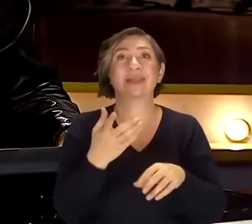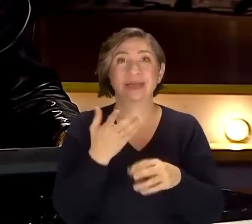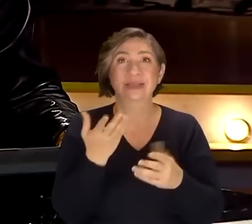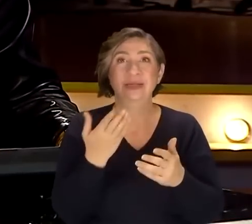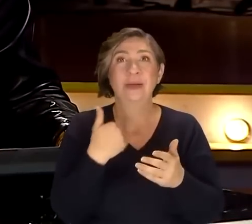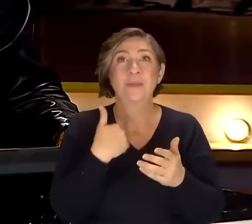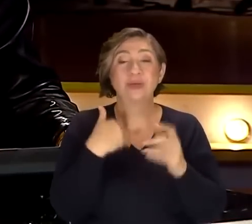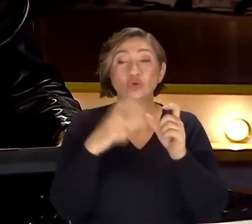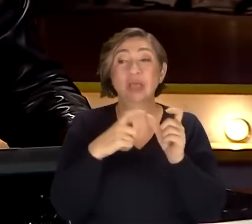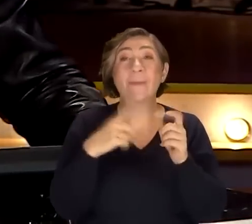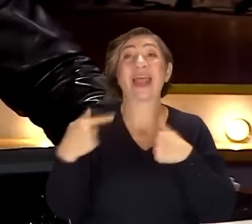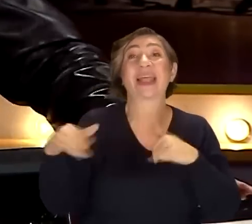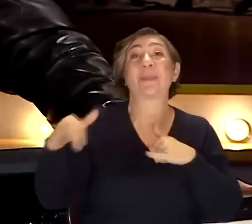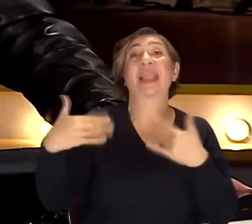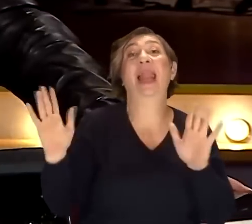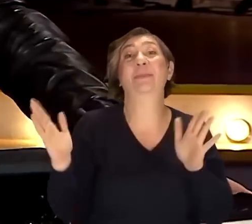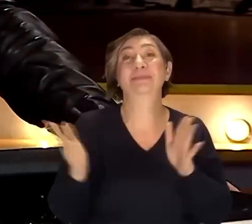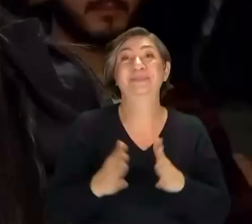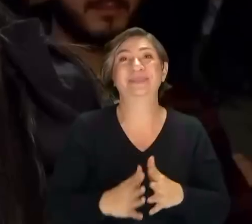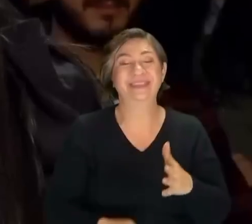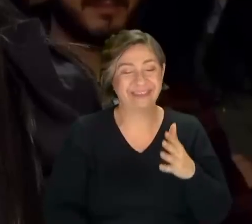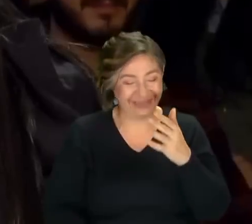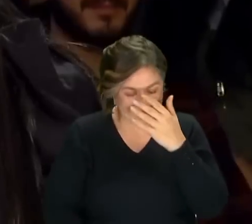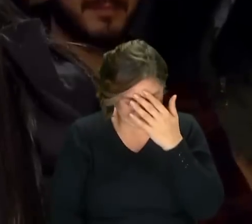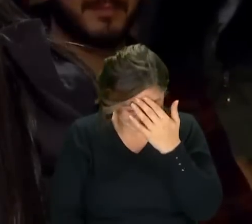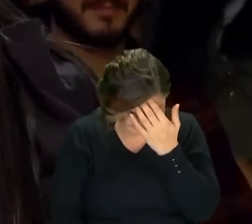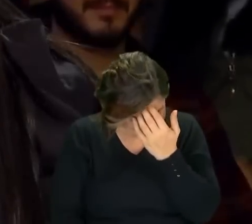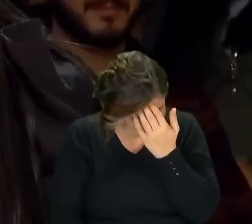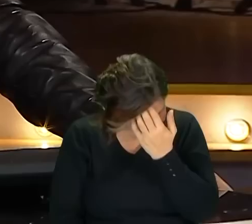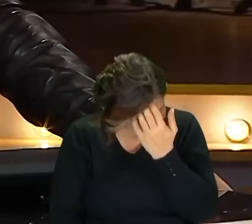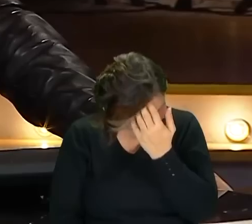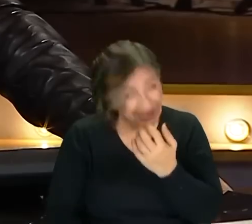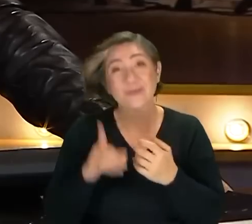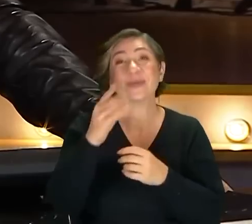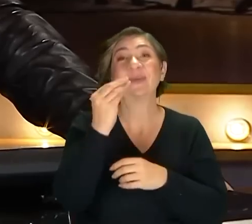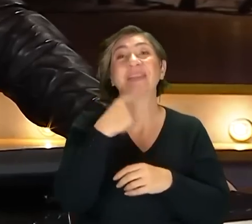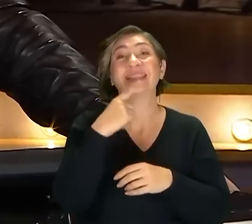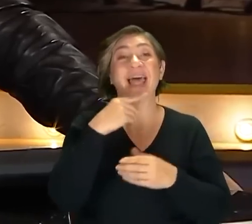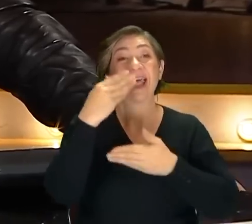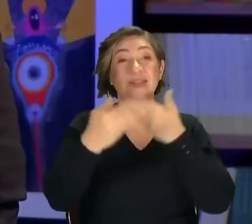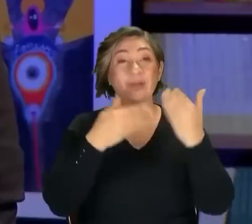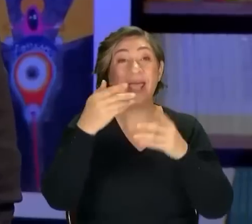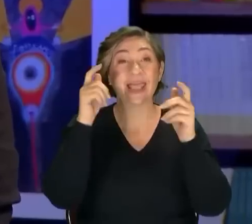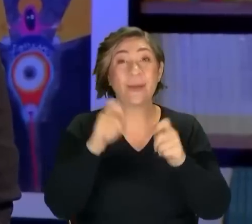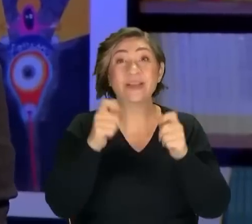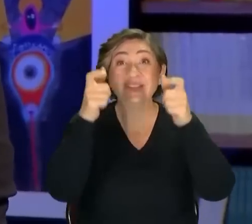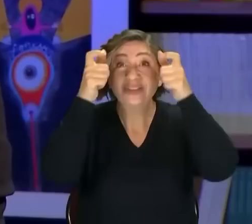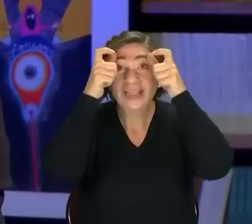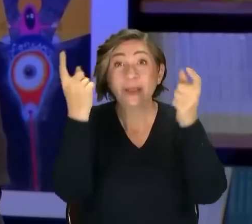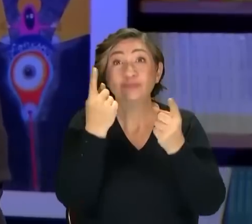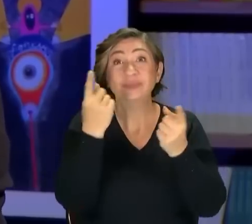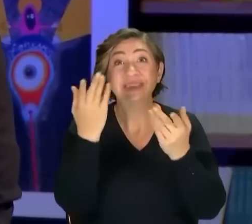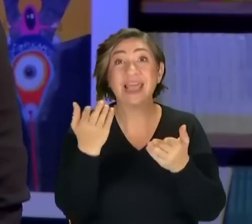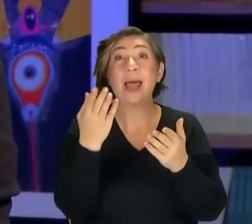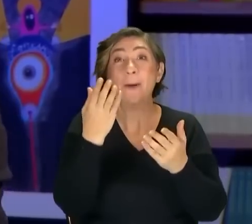onun... Evet. Ben Zuckerberg miyim? Ama düşünsene, bunu o kadar tatlı anlatıyorlar ki sana. Yani yaptıkları şeytani bir şey aslında.